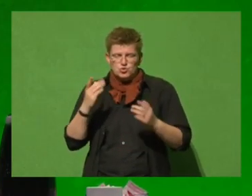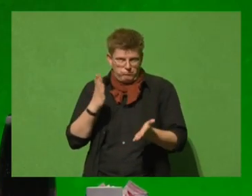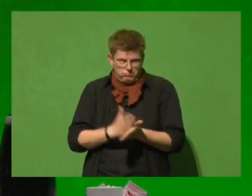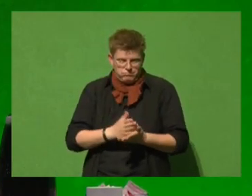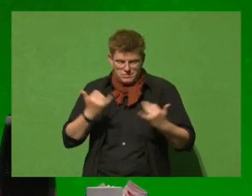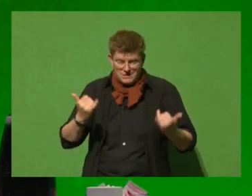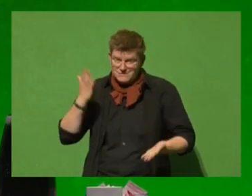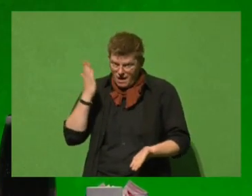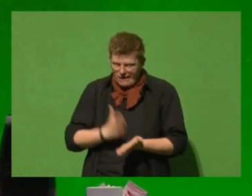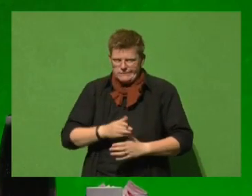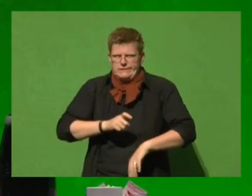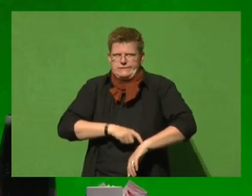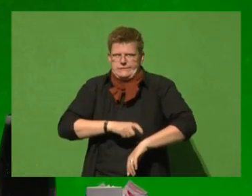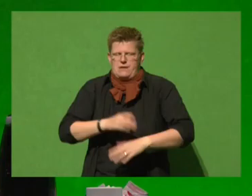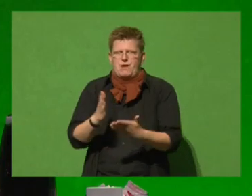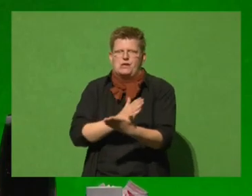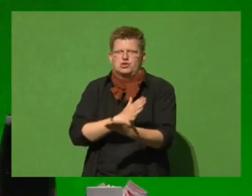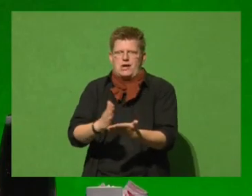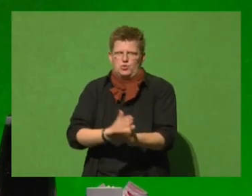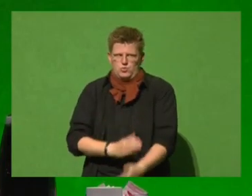Hier würde